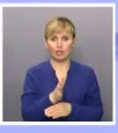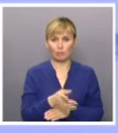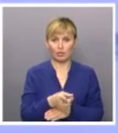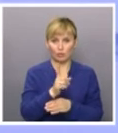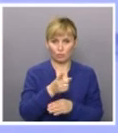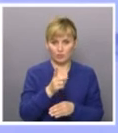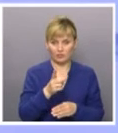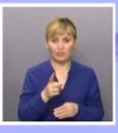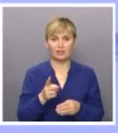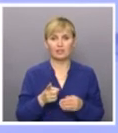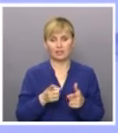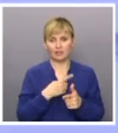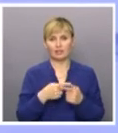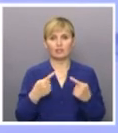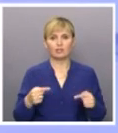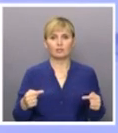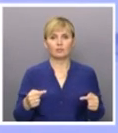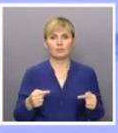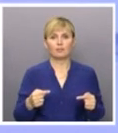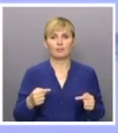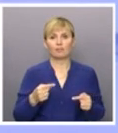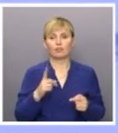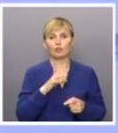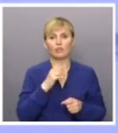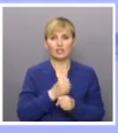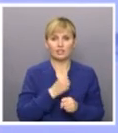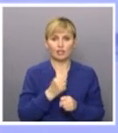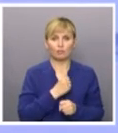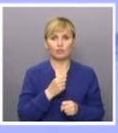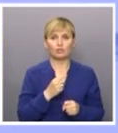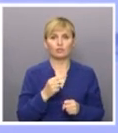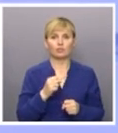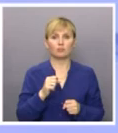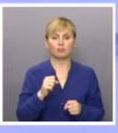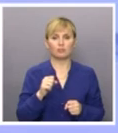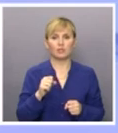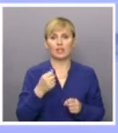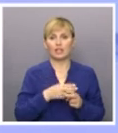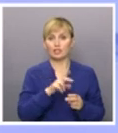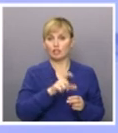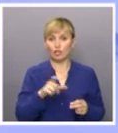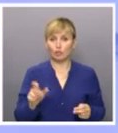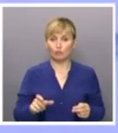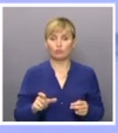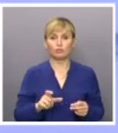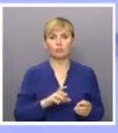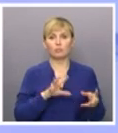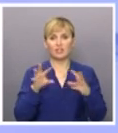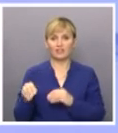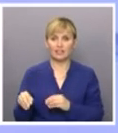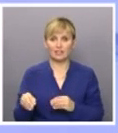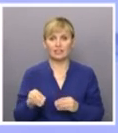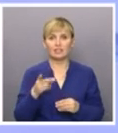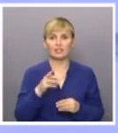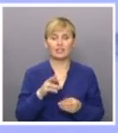рыболовства, то есть чтобы промыслом осваивать рыбу, достаточно было разработать документ, биологическое обоснование, и тебе его переводили, значит,